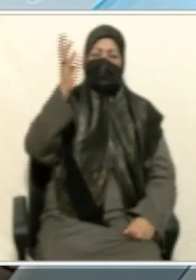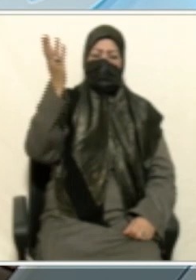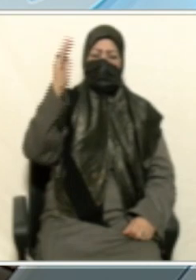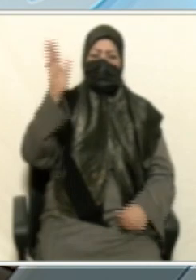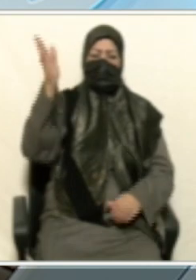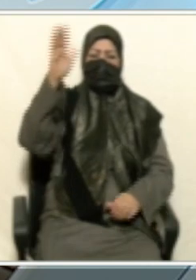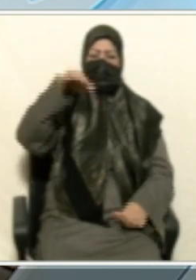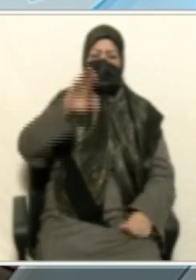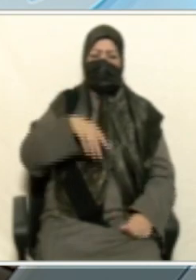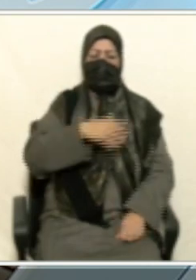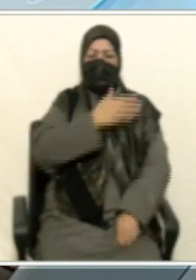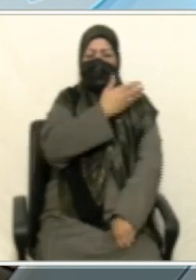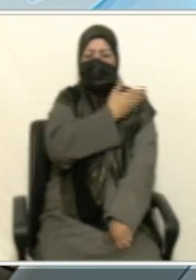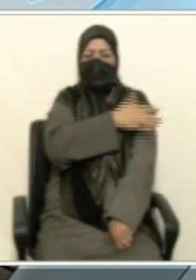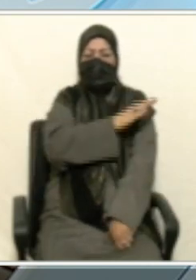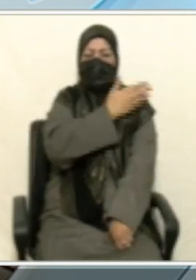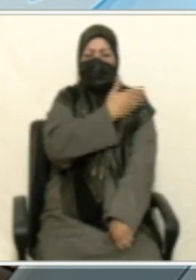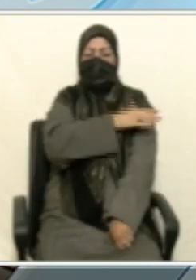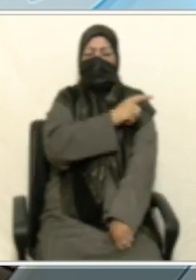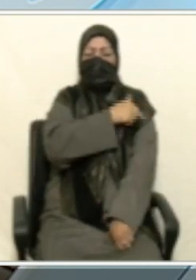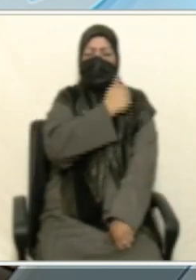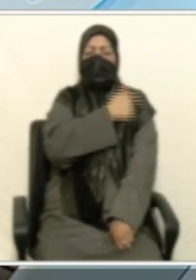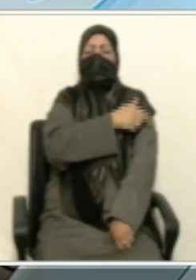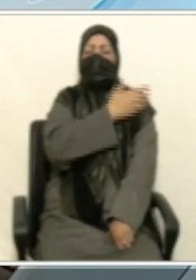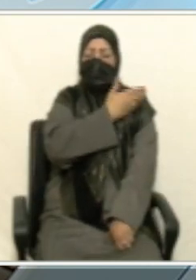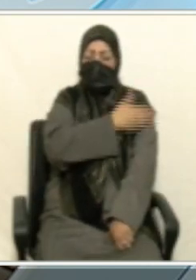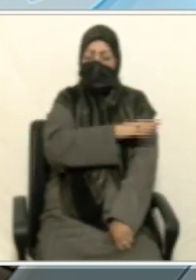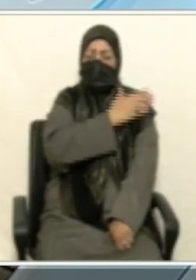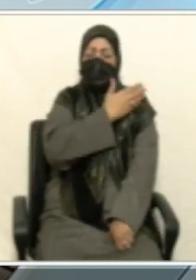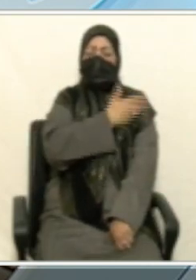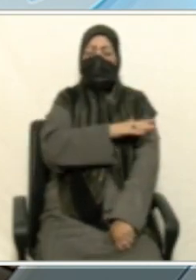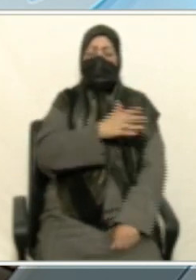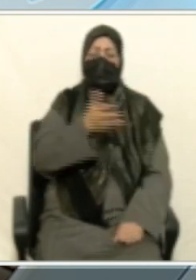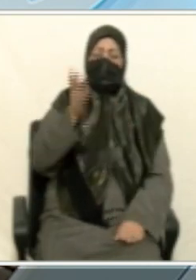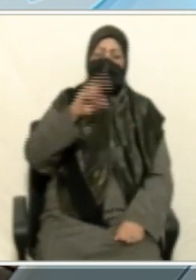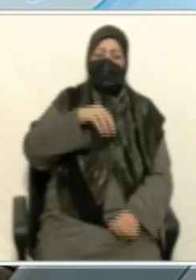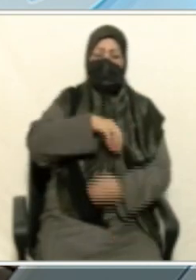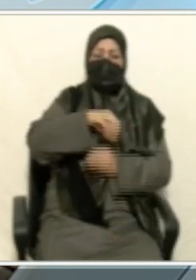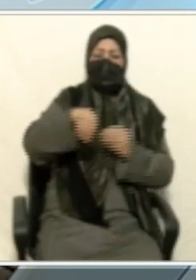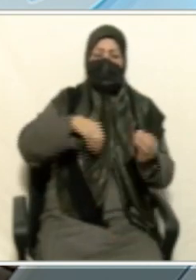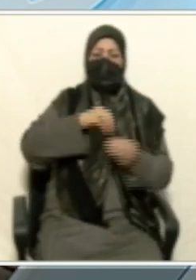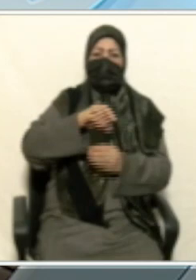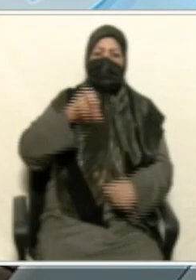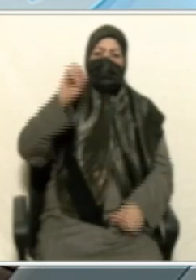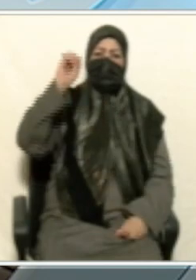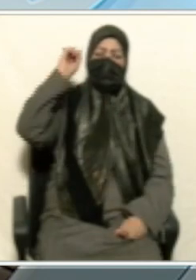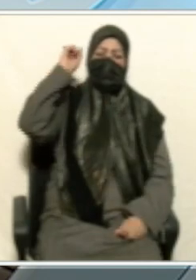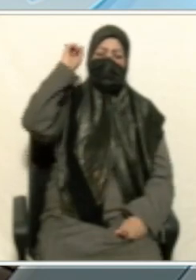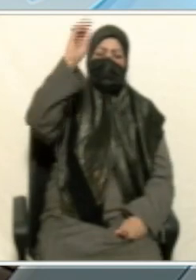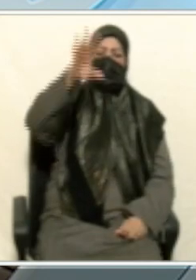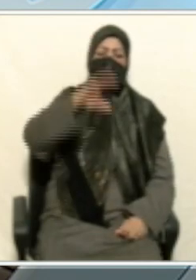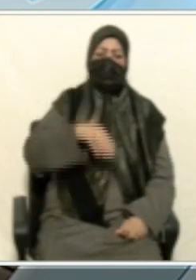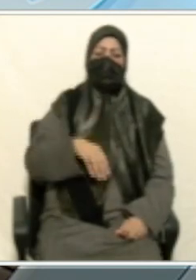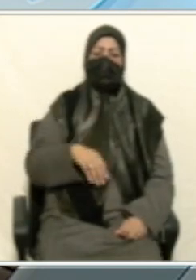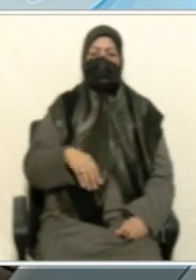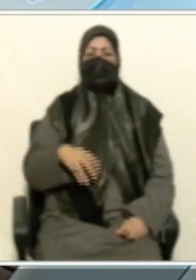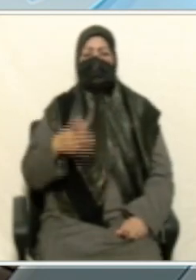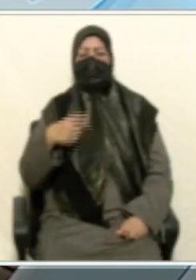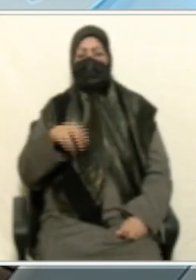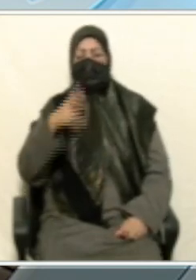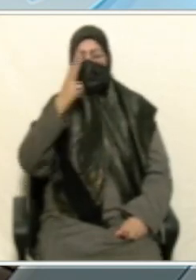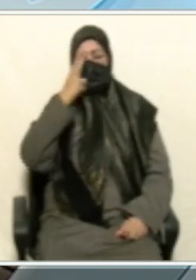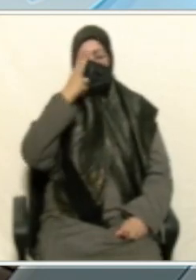الكريم. قال الله سبحانه وتعالى: وكتبنا عليهم فيها، أي على بني إسرائيل، وهو شرع لنا لأنه